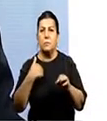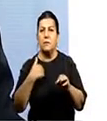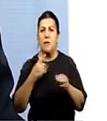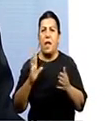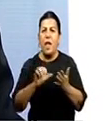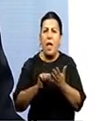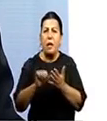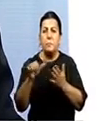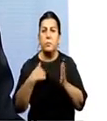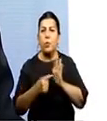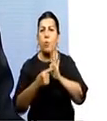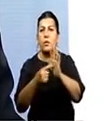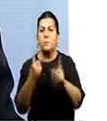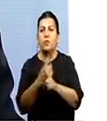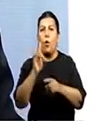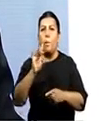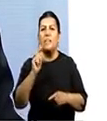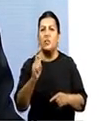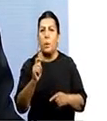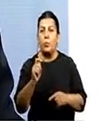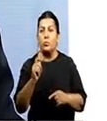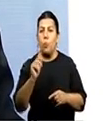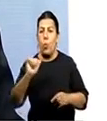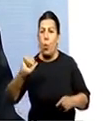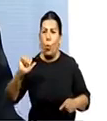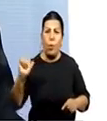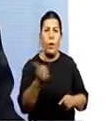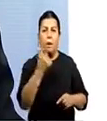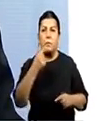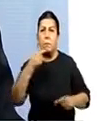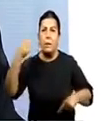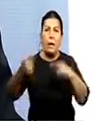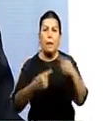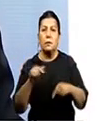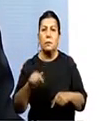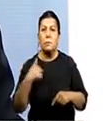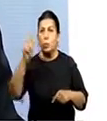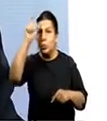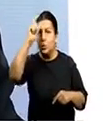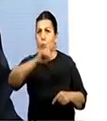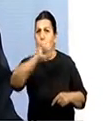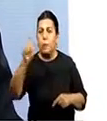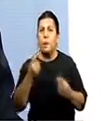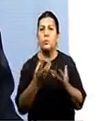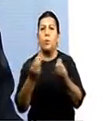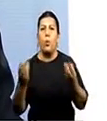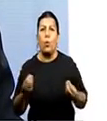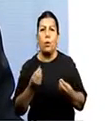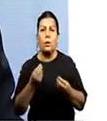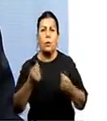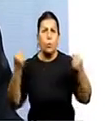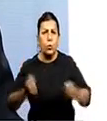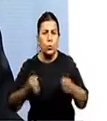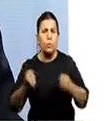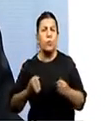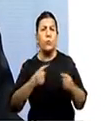şuydu. 15 Temmuz çok önemli bir milattı Türk siyasi hayatında. Biz tabii Türkiye'de çok şeyi böyle gürültülü